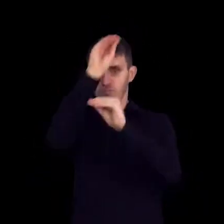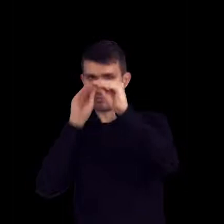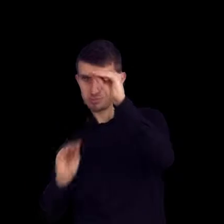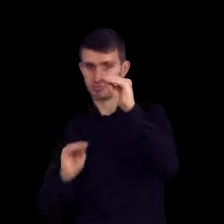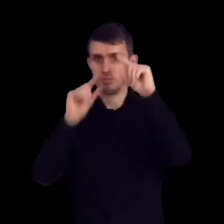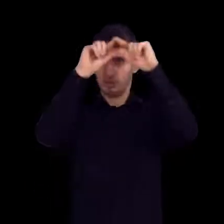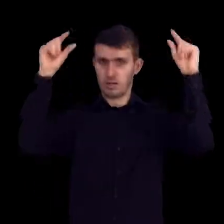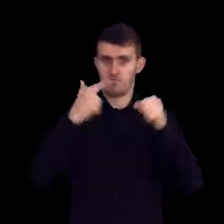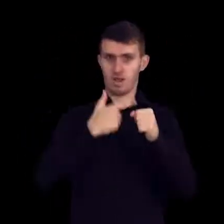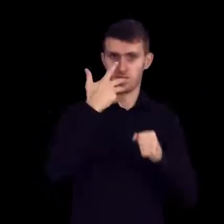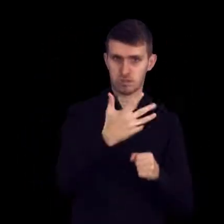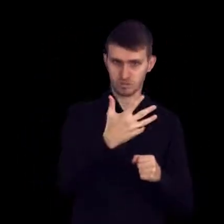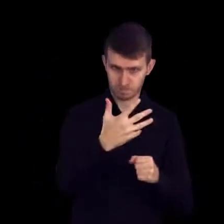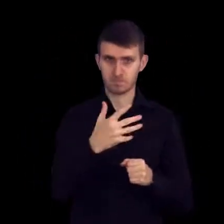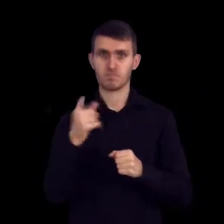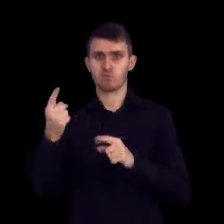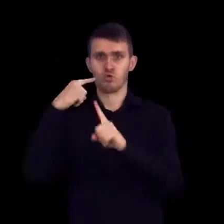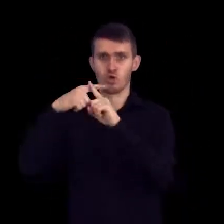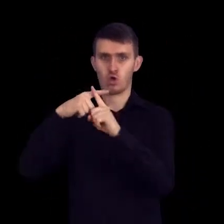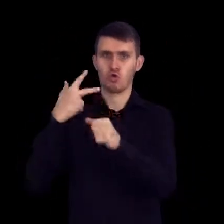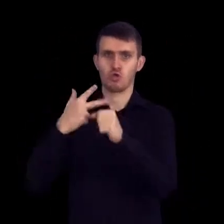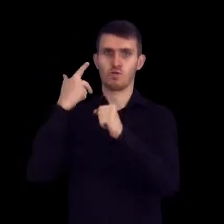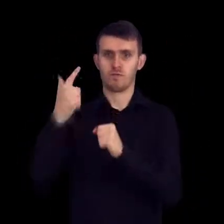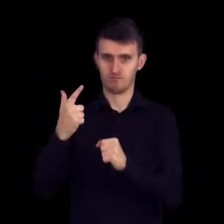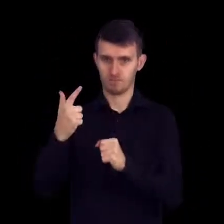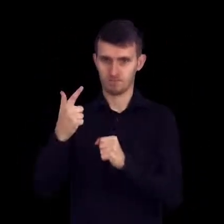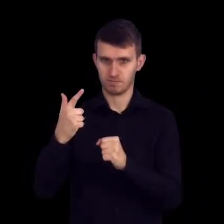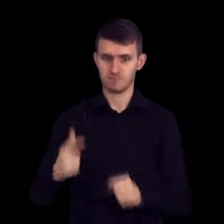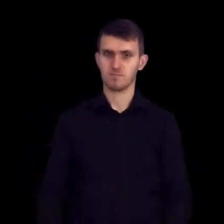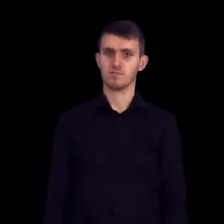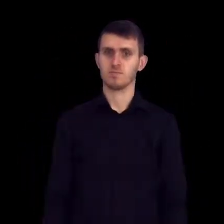25 razy 25 dodać 32